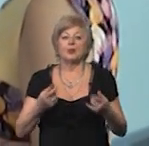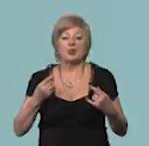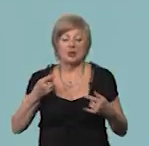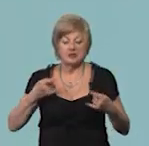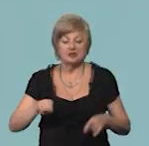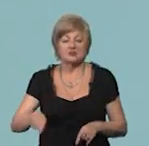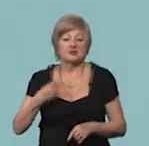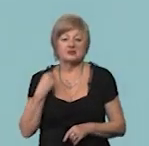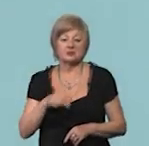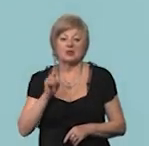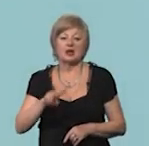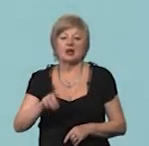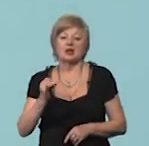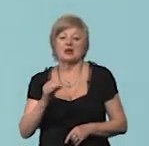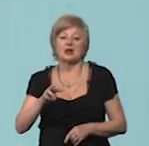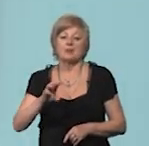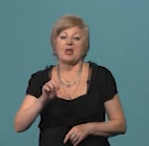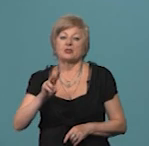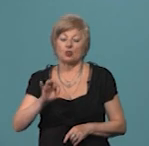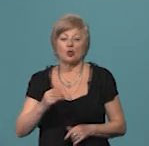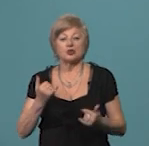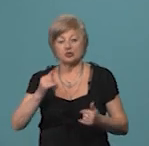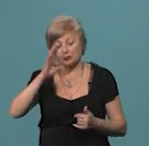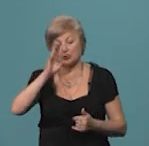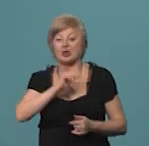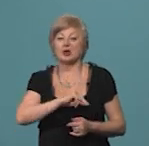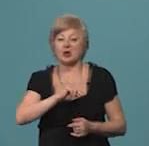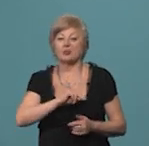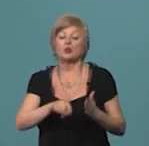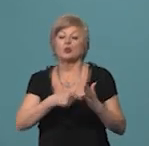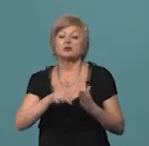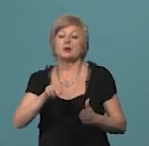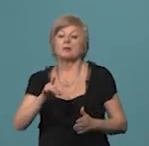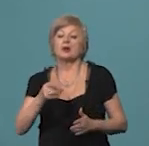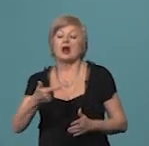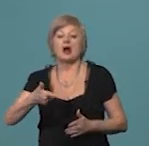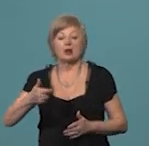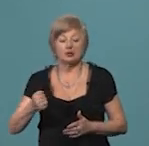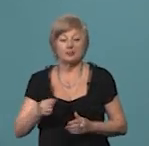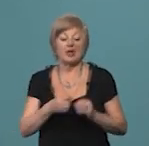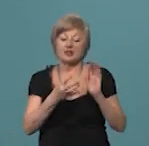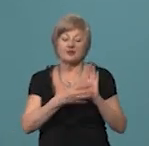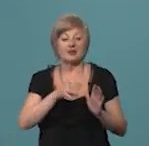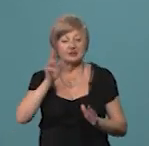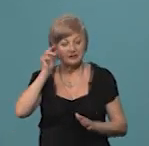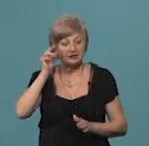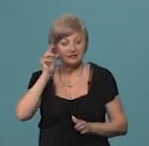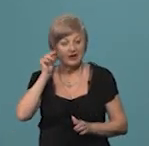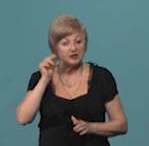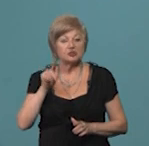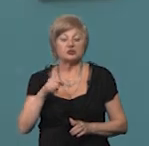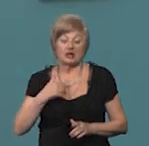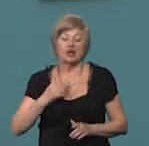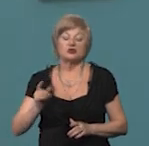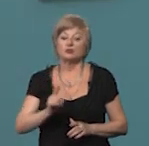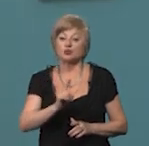Запоріжжя Іван Клименко. Зараз чоловік живе та працює у місті Прага, а 19 липня у краєзнавчому музеї